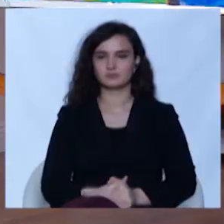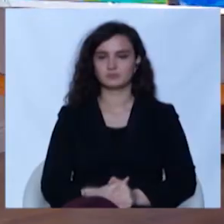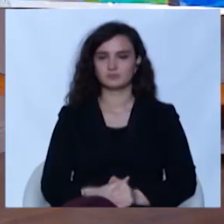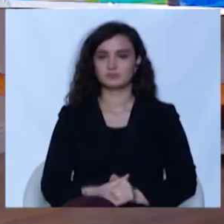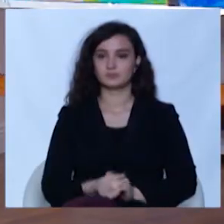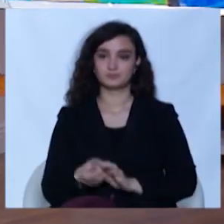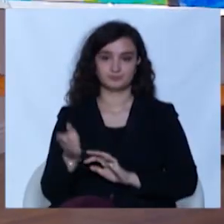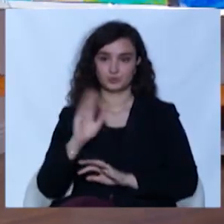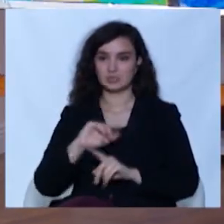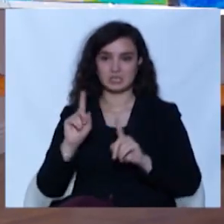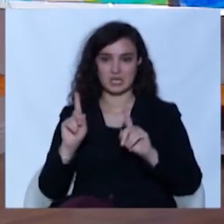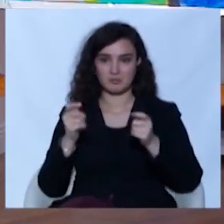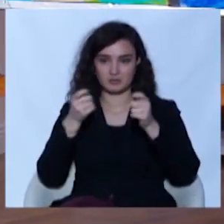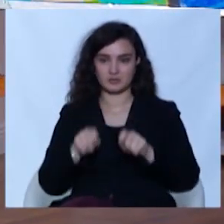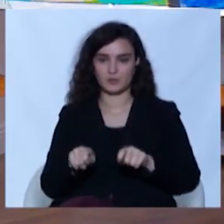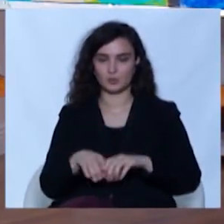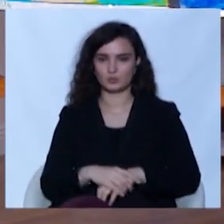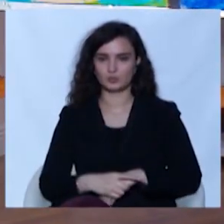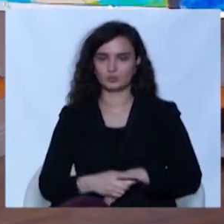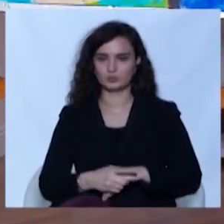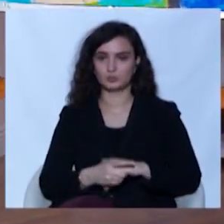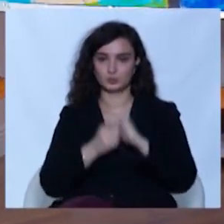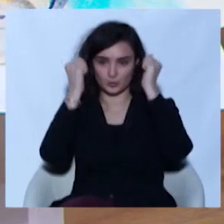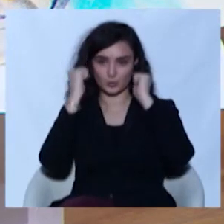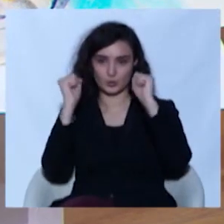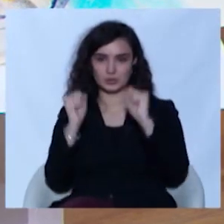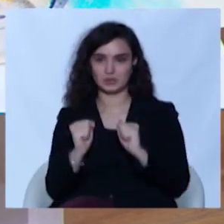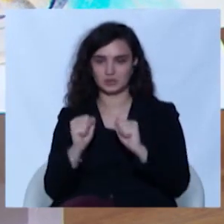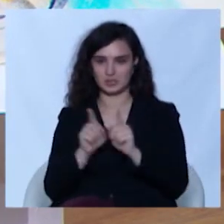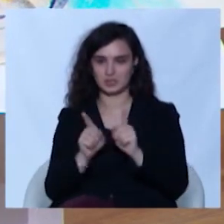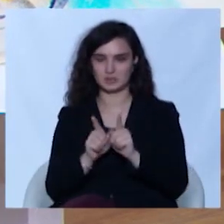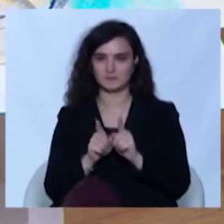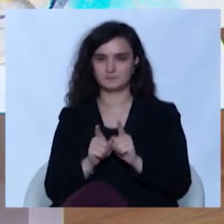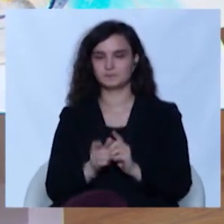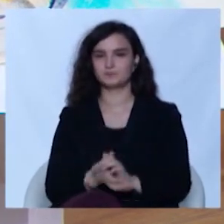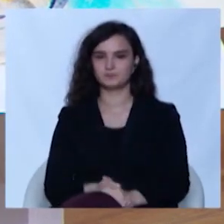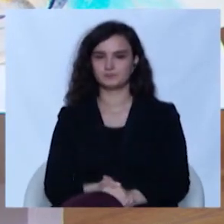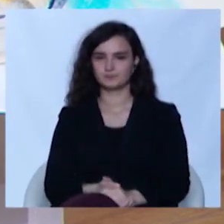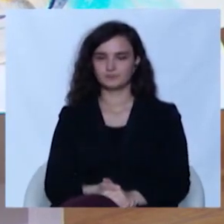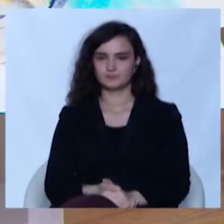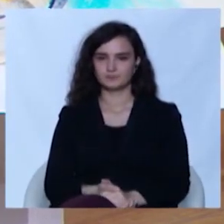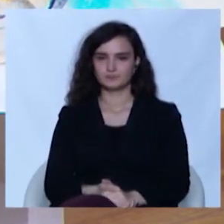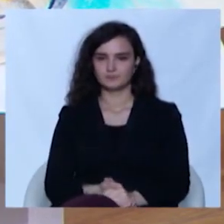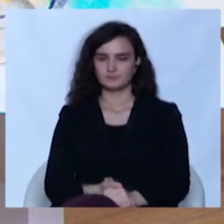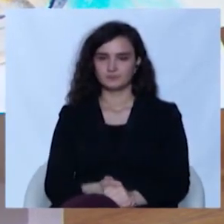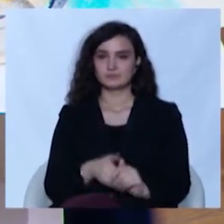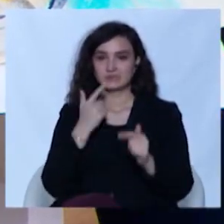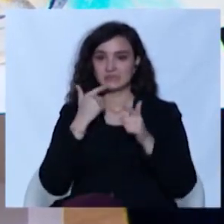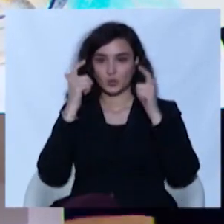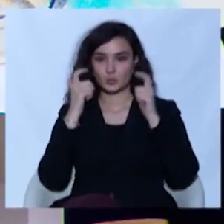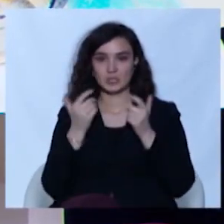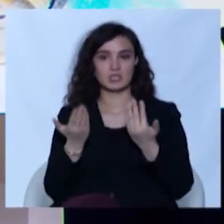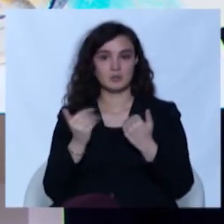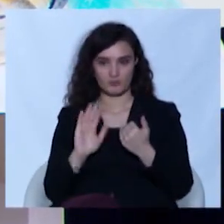Вот и дава хорот раме. Куди? А если ты на... Цитал куда арга могу,